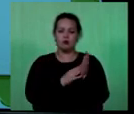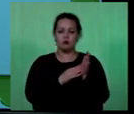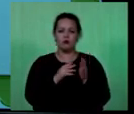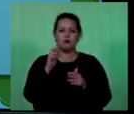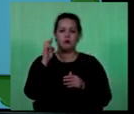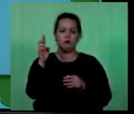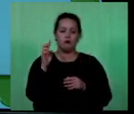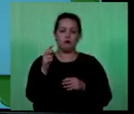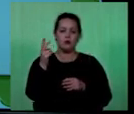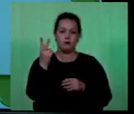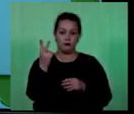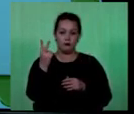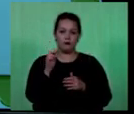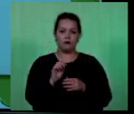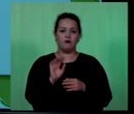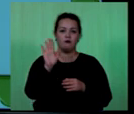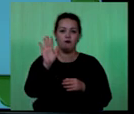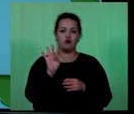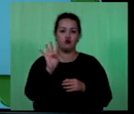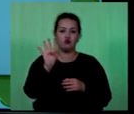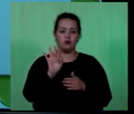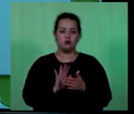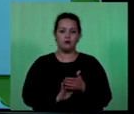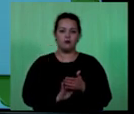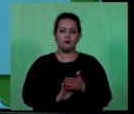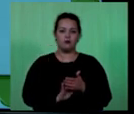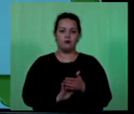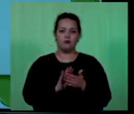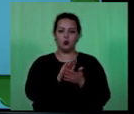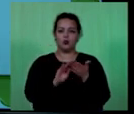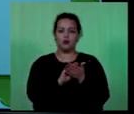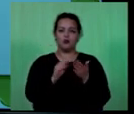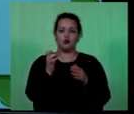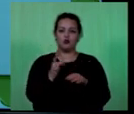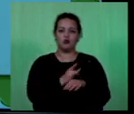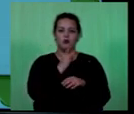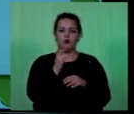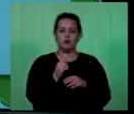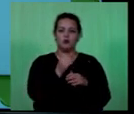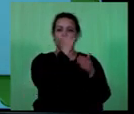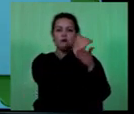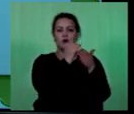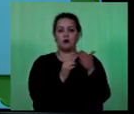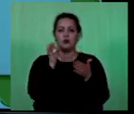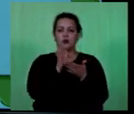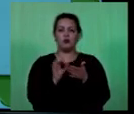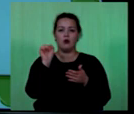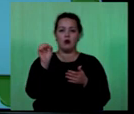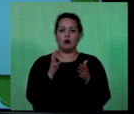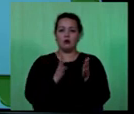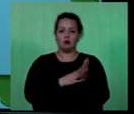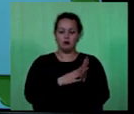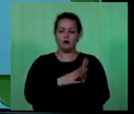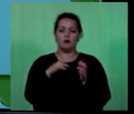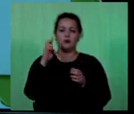b2 в 4 повторяю еще раз вариант ответа а 9